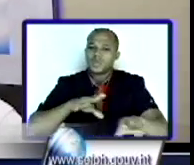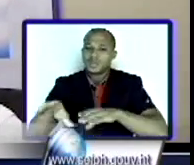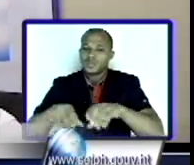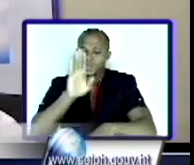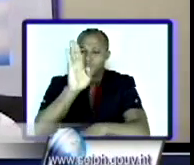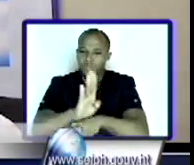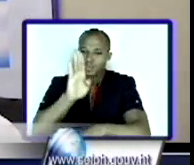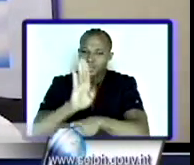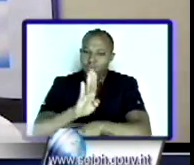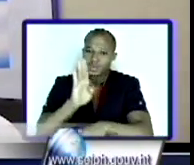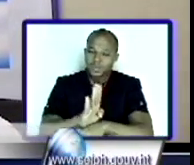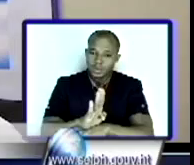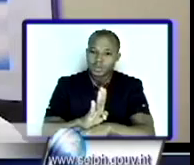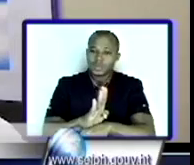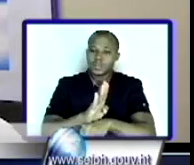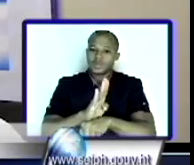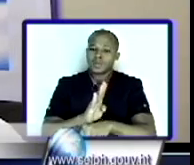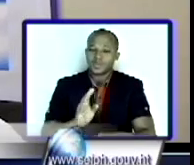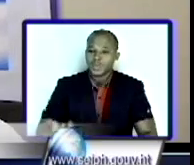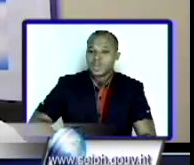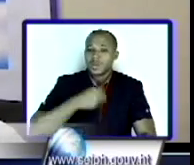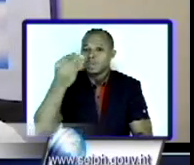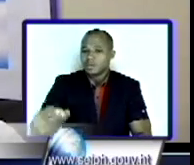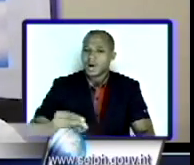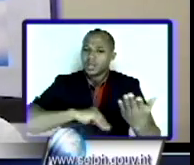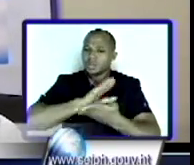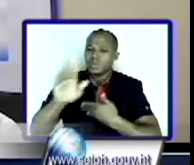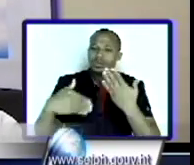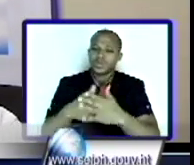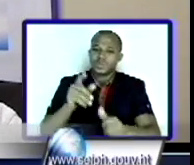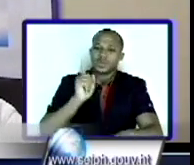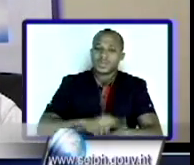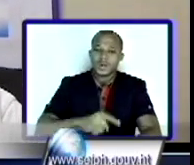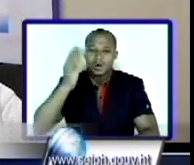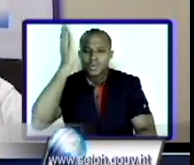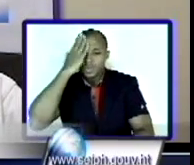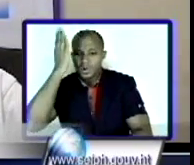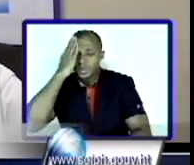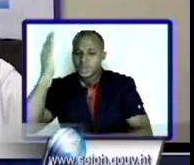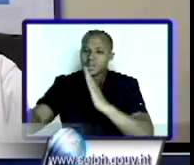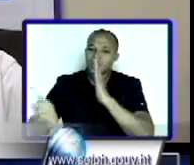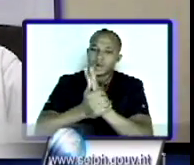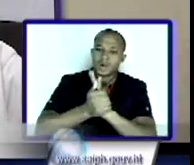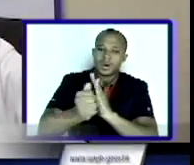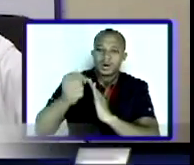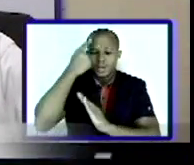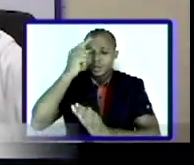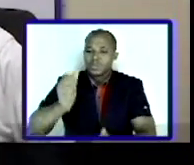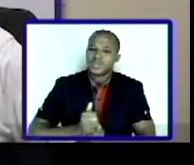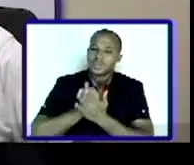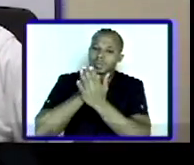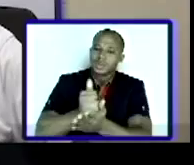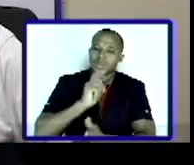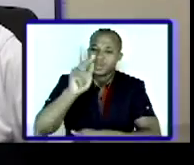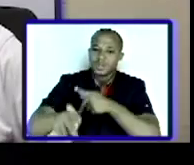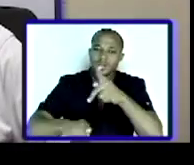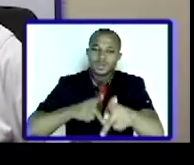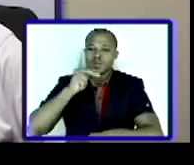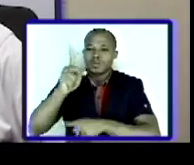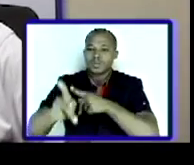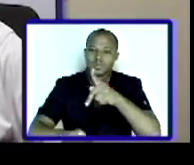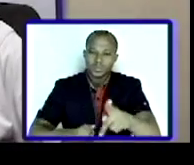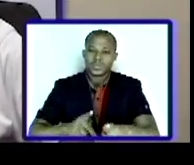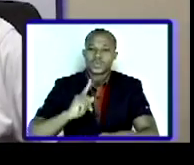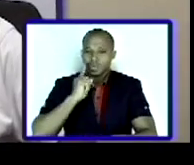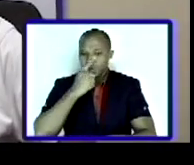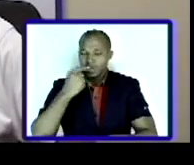me contribuer pour me faire différence dans société haïtienne pendant que m'a bail temps moi m'a bail talent moi connaissance moi pour m'aider et mesdames ça qui a